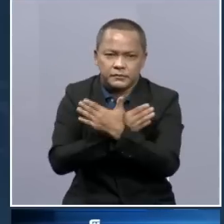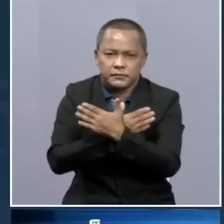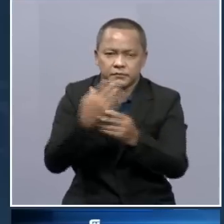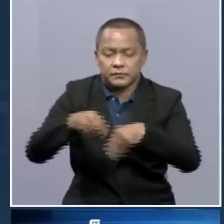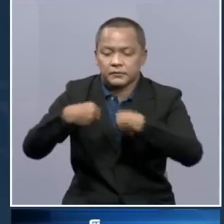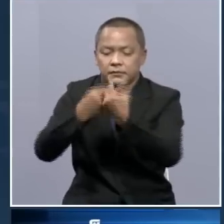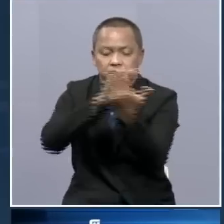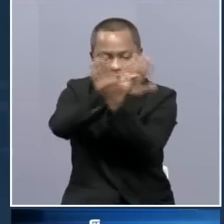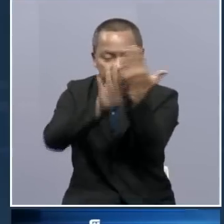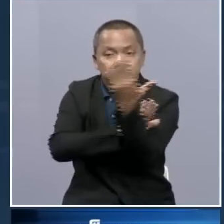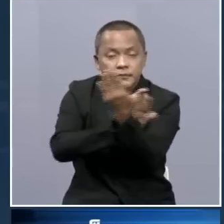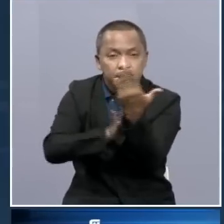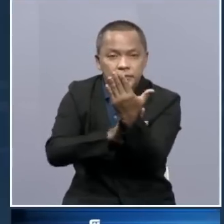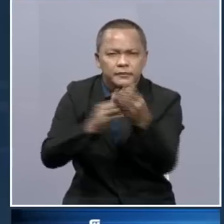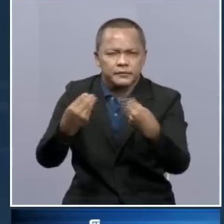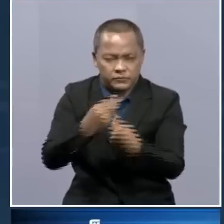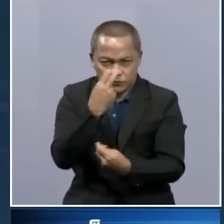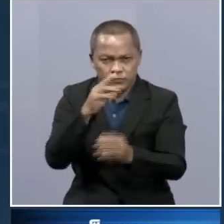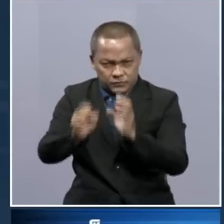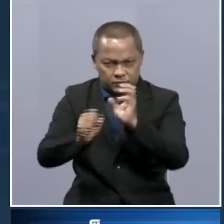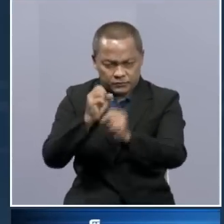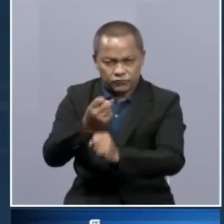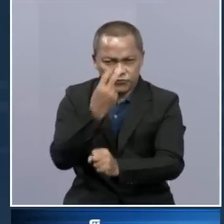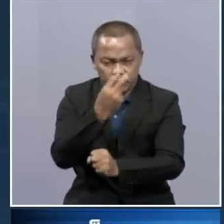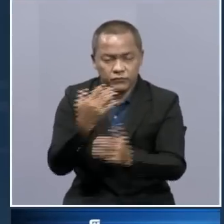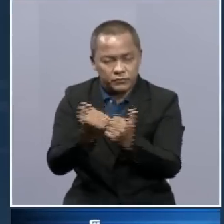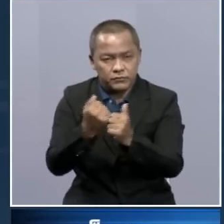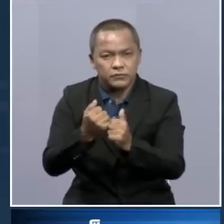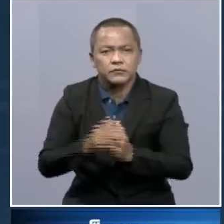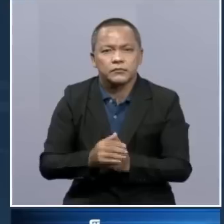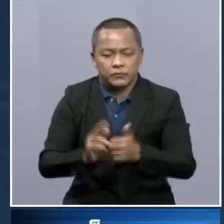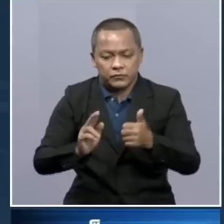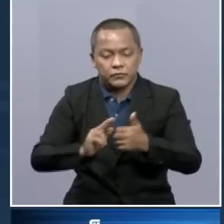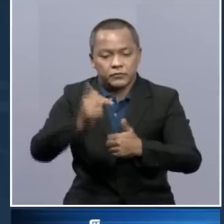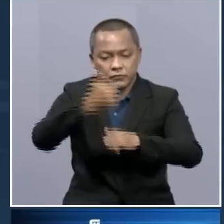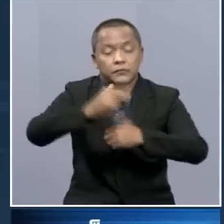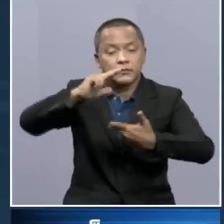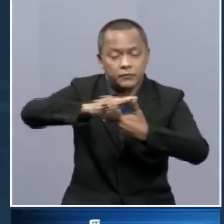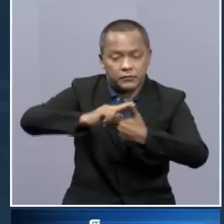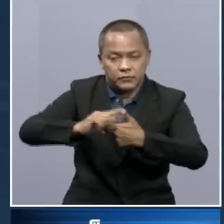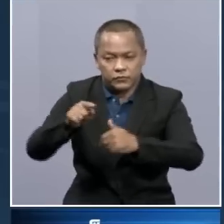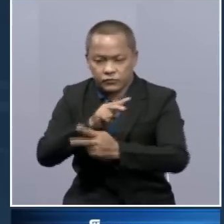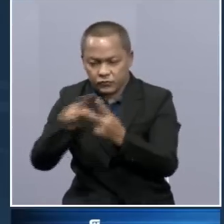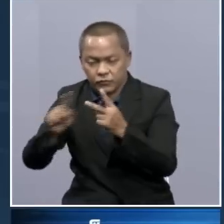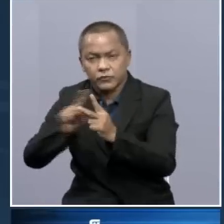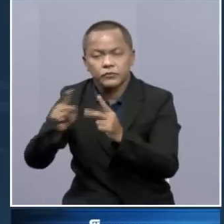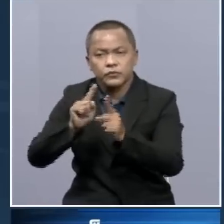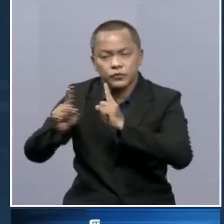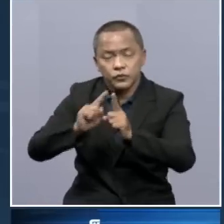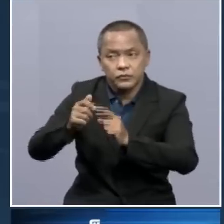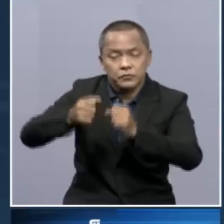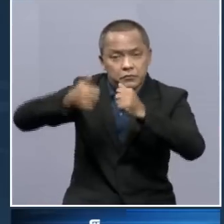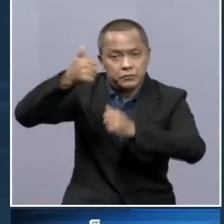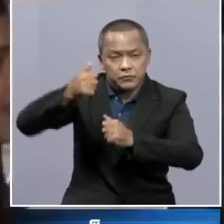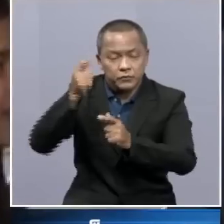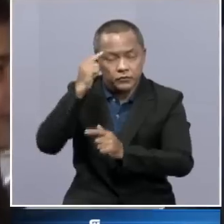คเพื่อชาติไทยก็น่าจับตาครับมองว่าพลเอกประวิตรกับพลเอกธรรมรักษ์เนี่ยไปพูดคุยกันถ้าสำเร็จเนี่ย